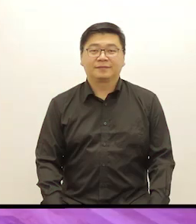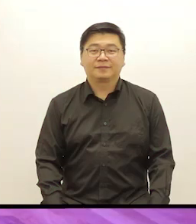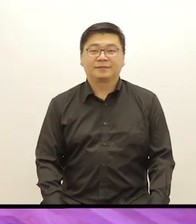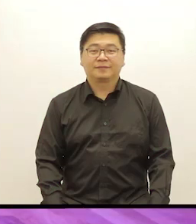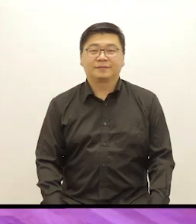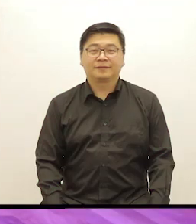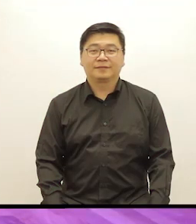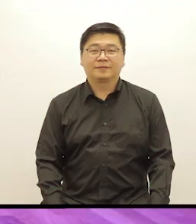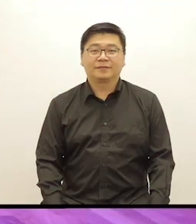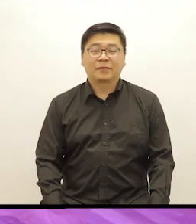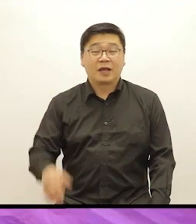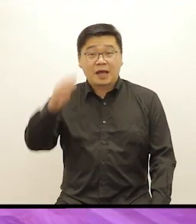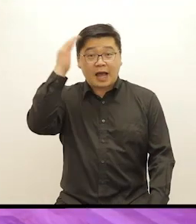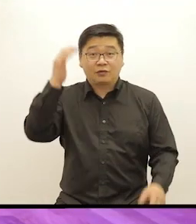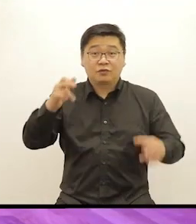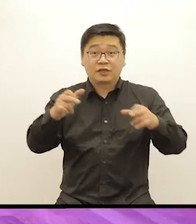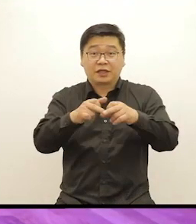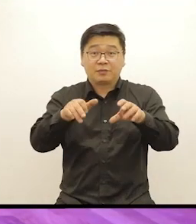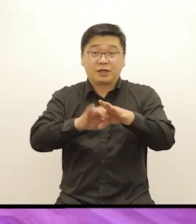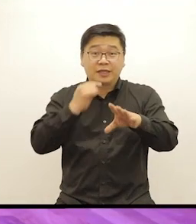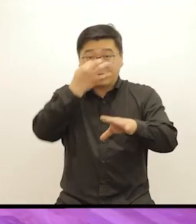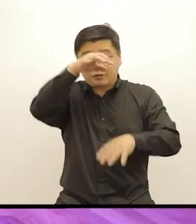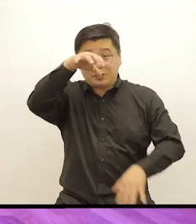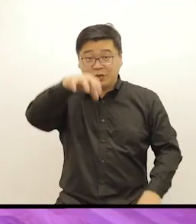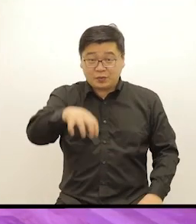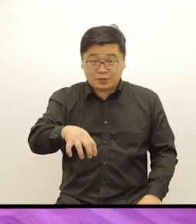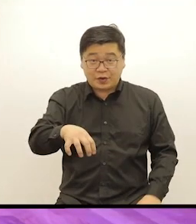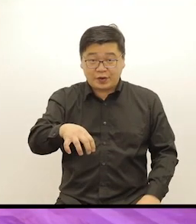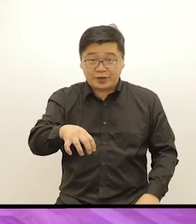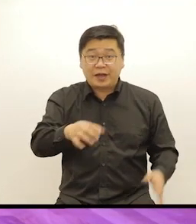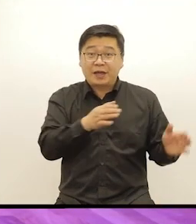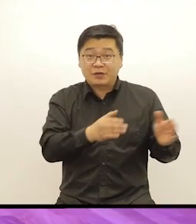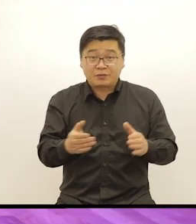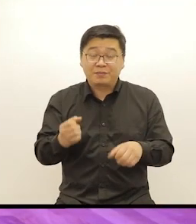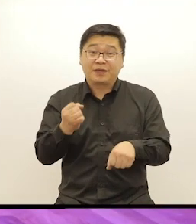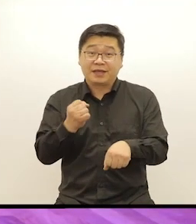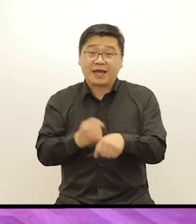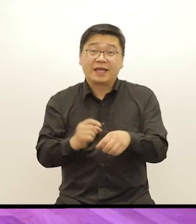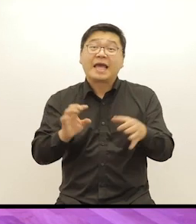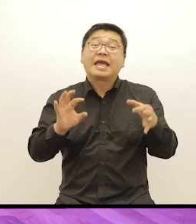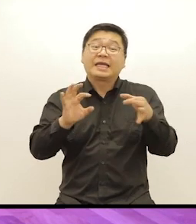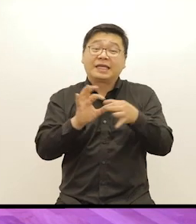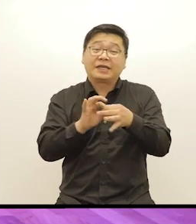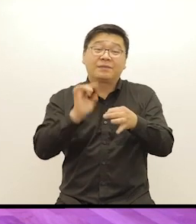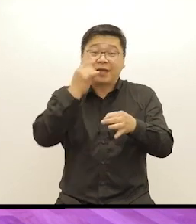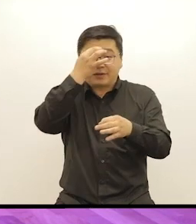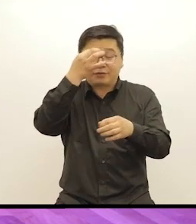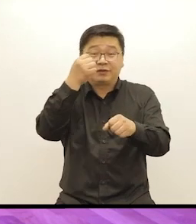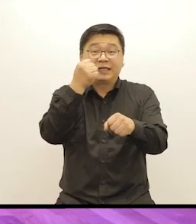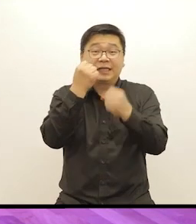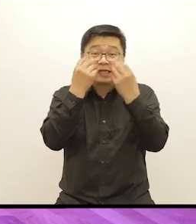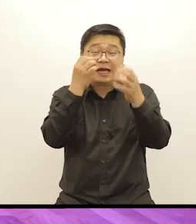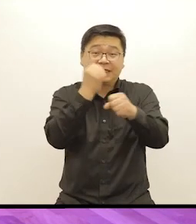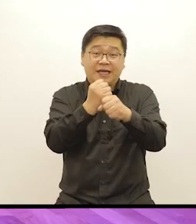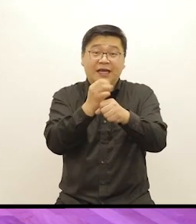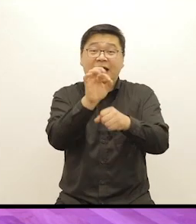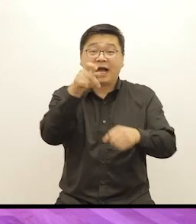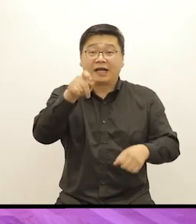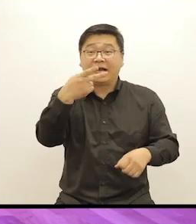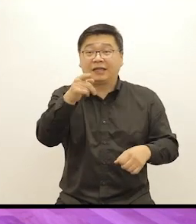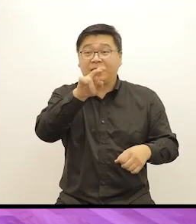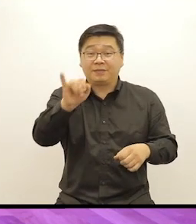네. 한국 장애인 문화예술원이 마련한 이음 예술 창작 아카데미 아티스트 토크